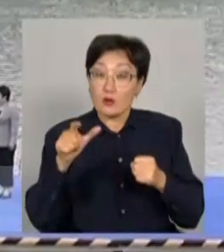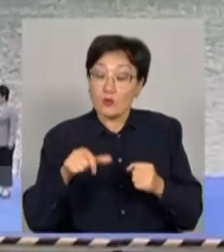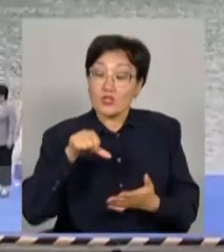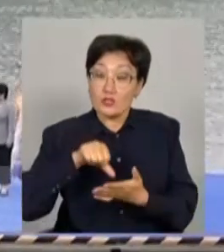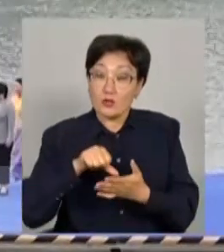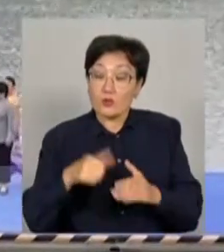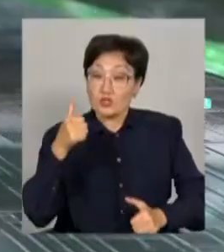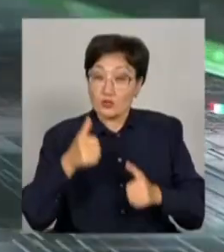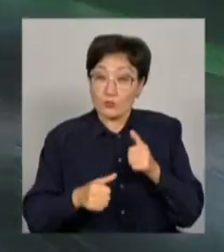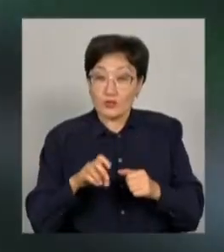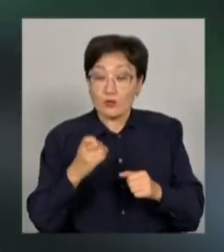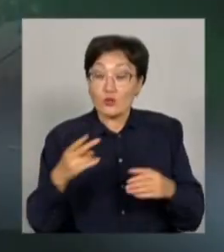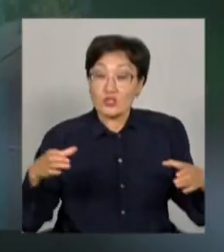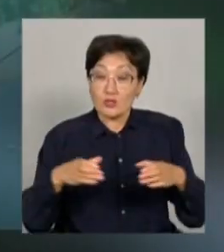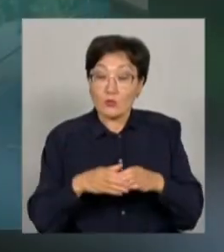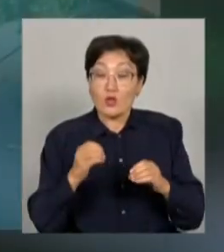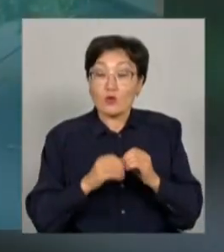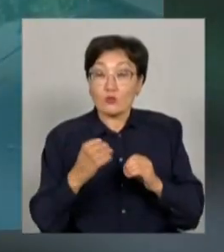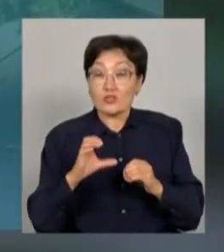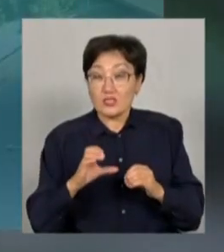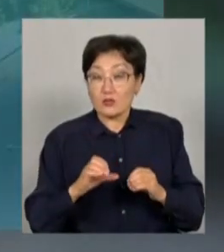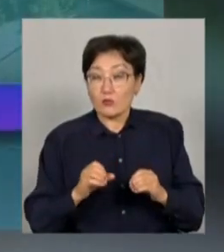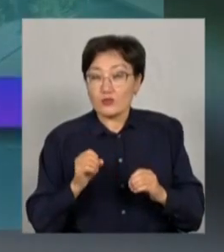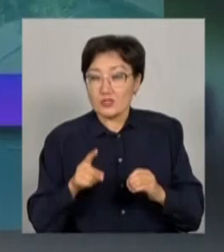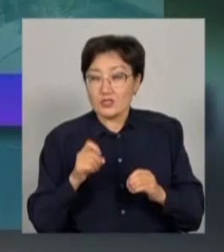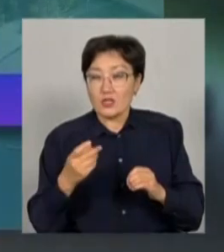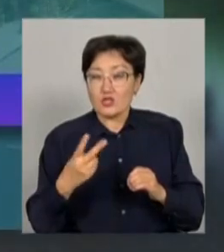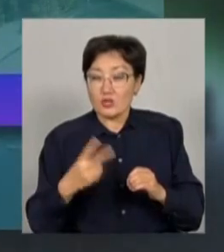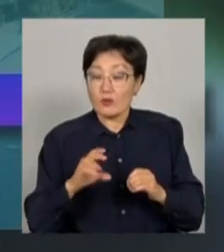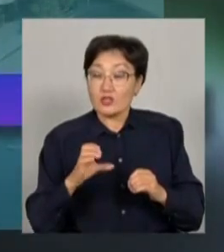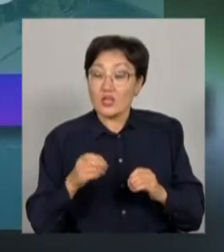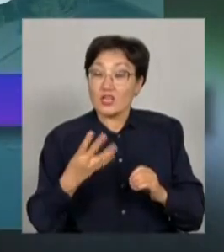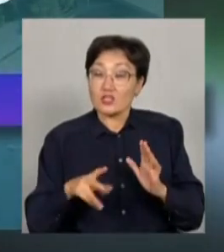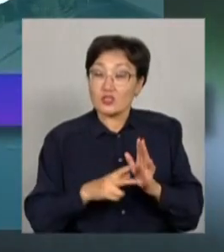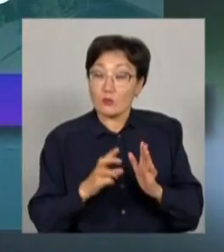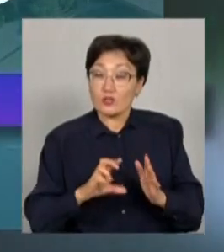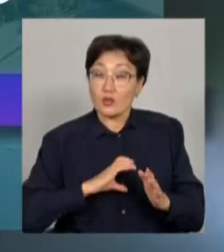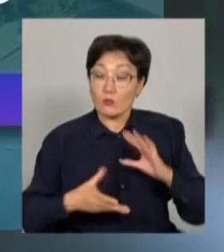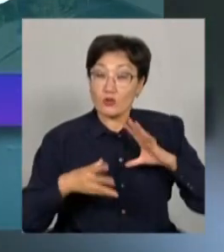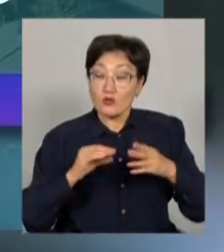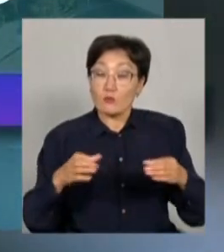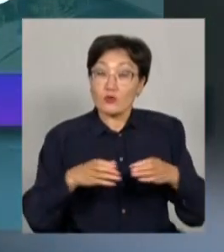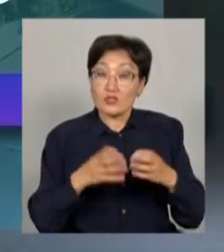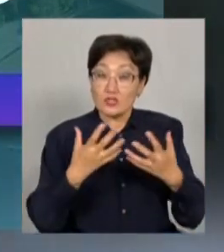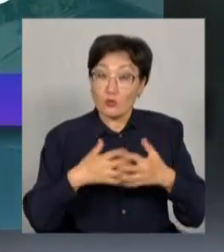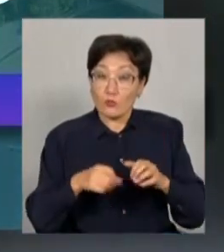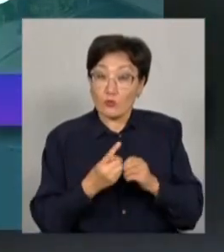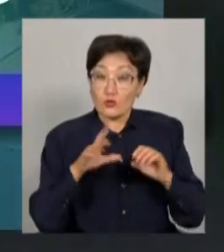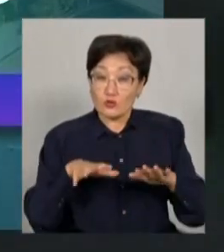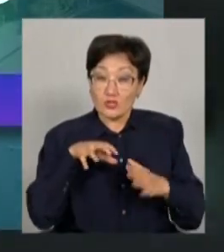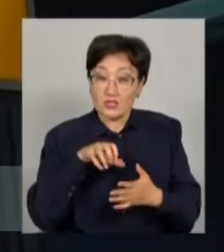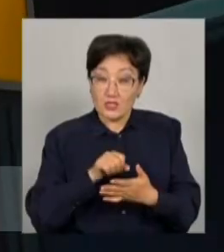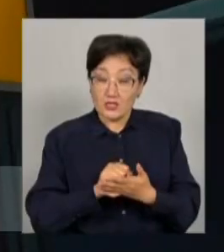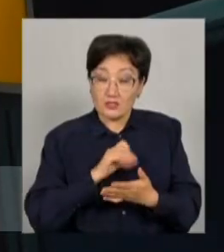бақ сынаған додада ұлттық құрама 10 алтын, 22 күміс, 48 қола медаль алып, жалпы командалық есепте 11-ші орынды